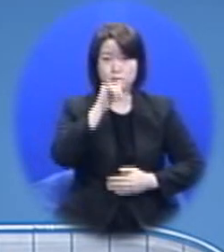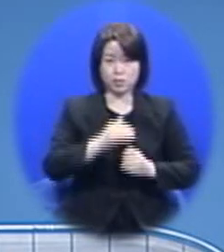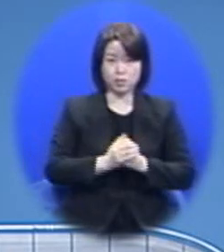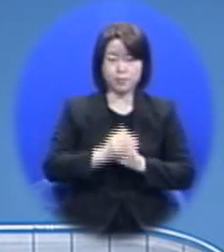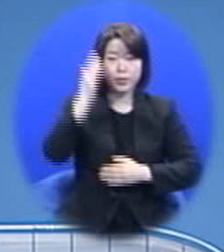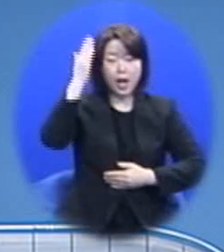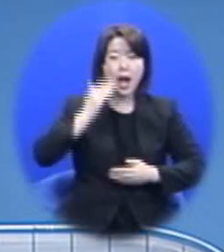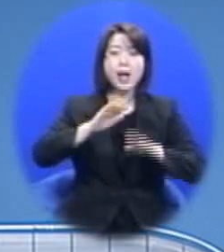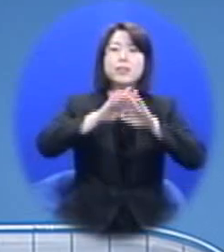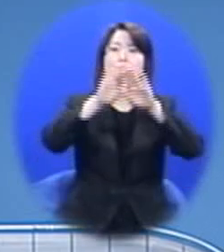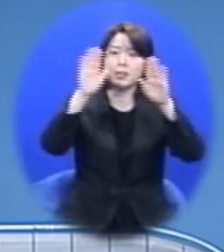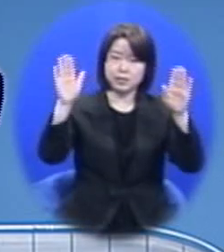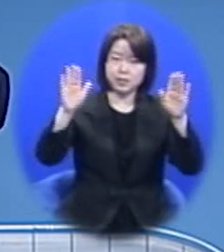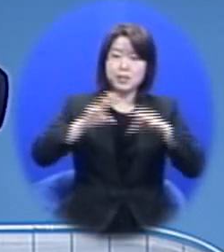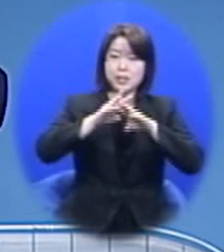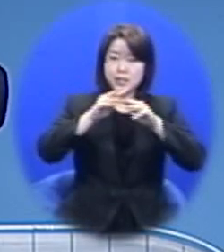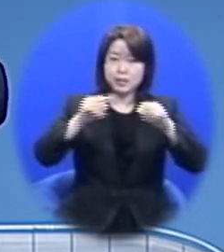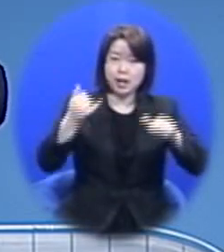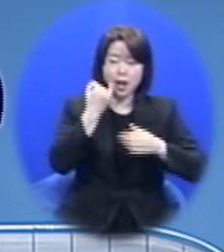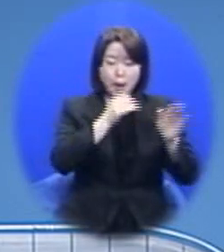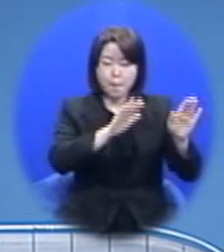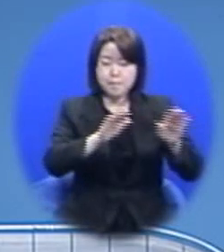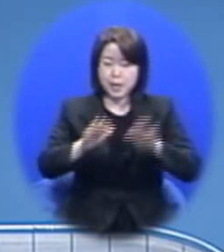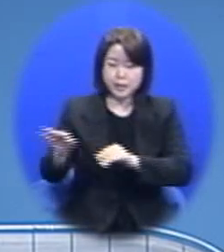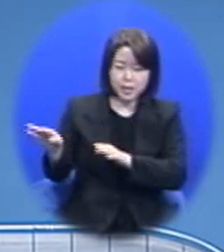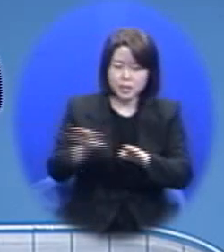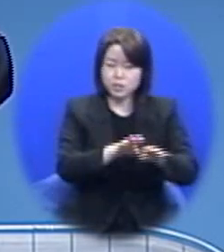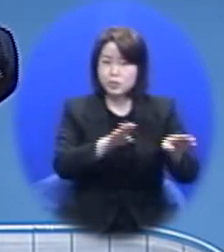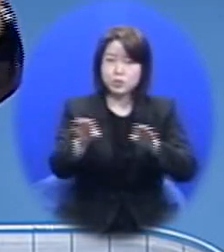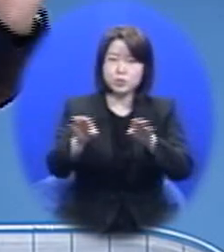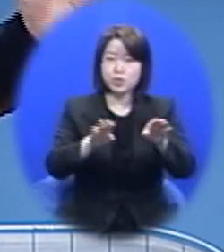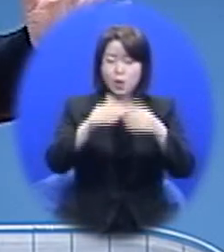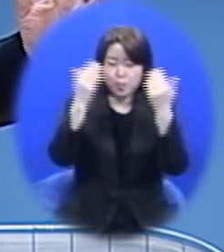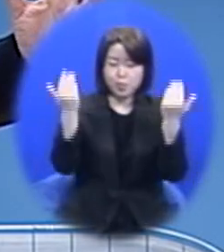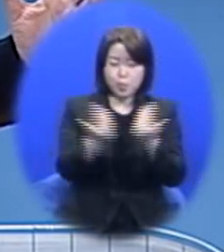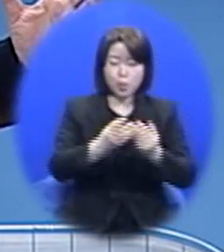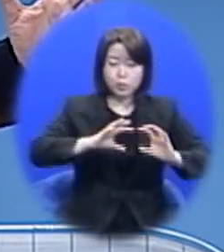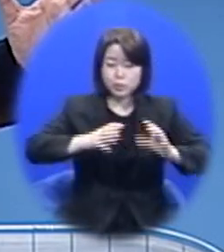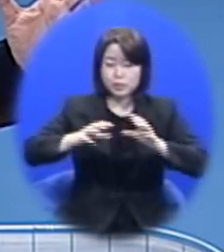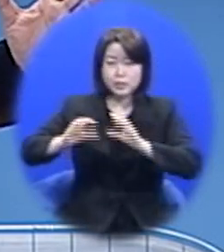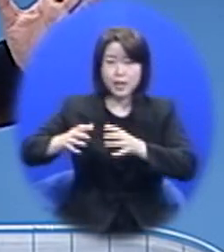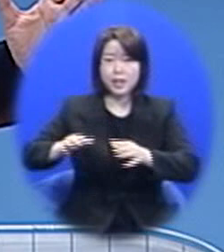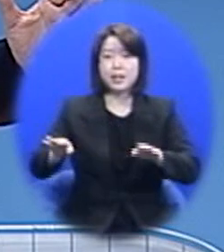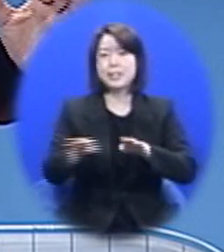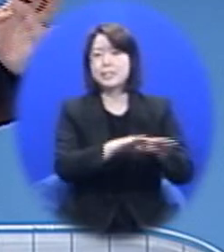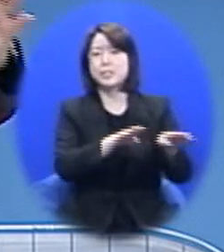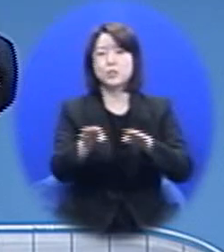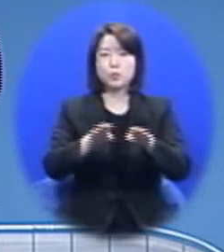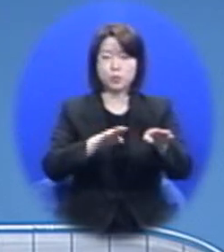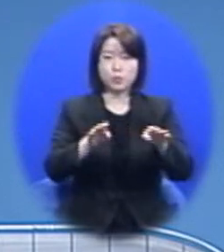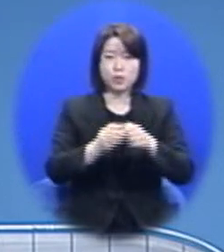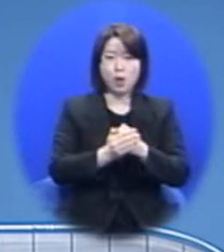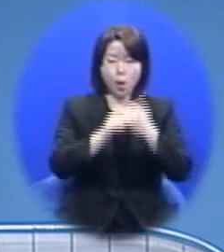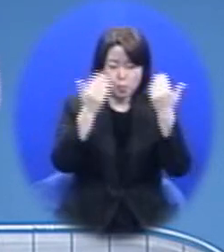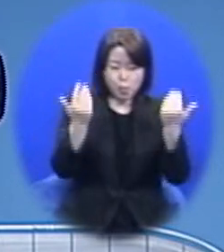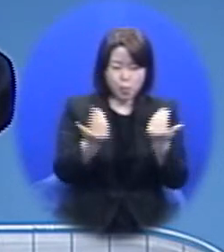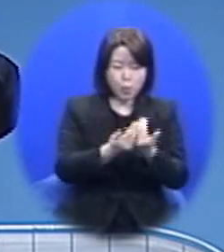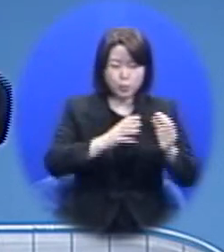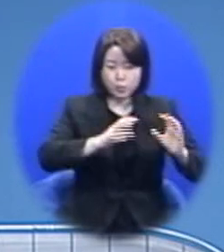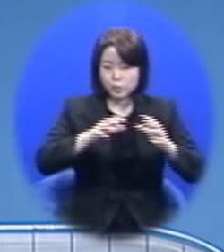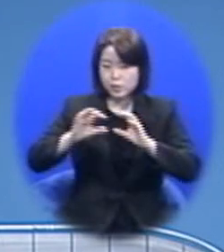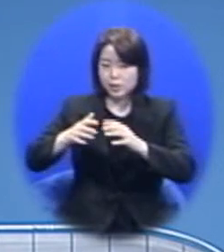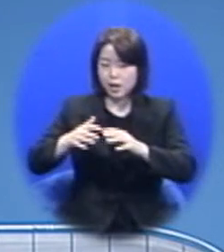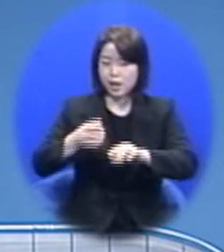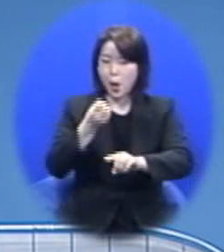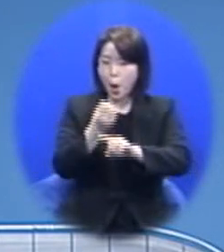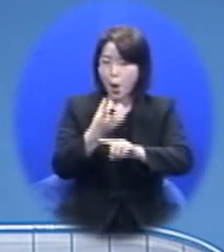하늘과 땅과 바다와 육지가 진동하고 모든 나라가 진동하고 그리고 모든 나라의 보화가